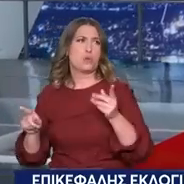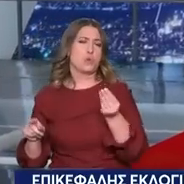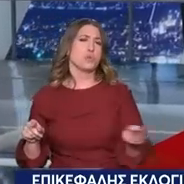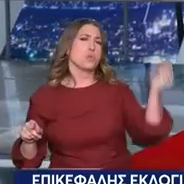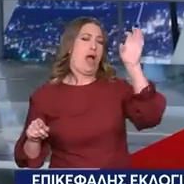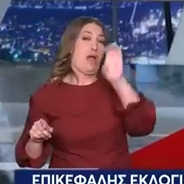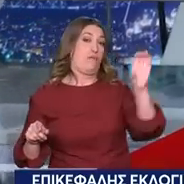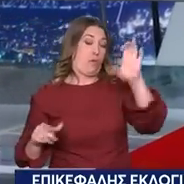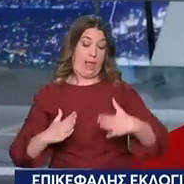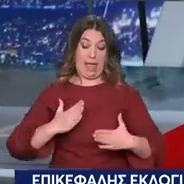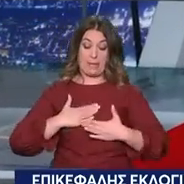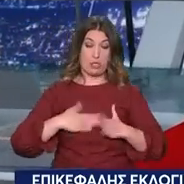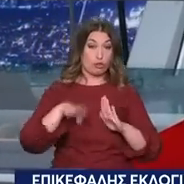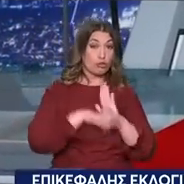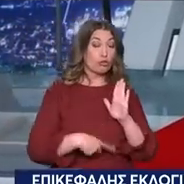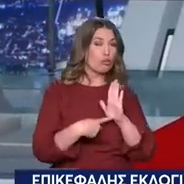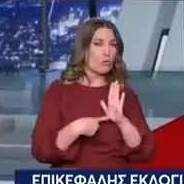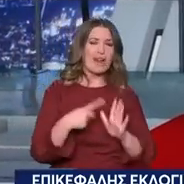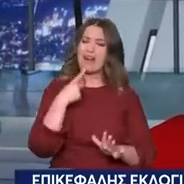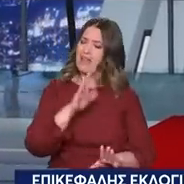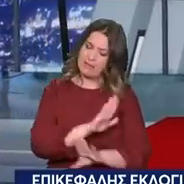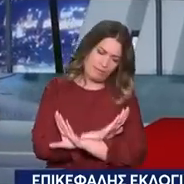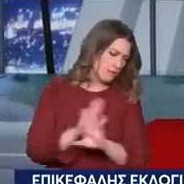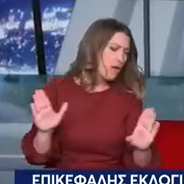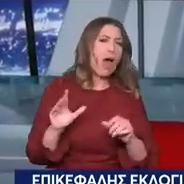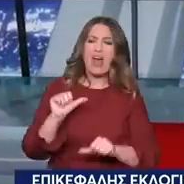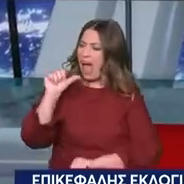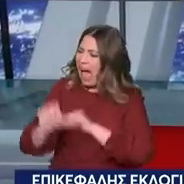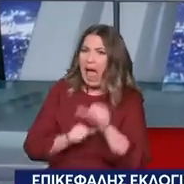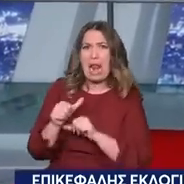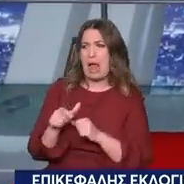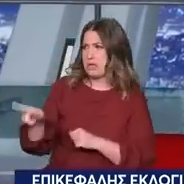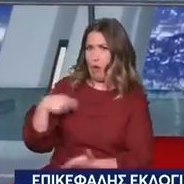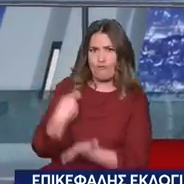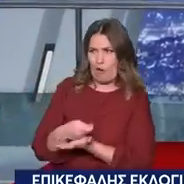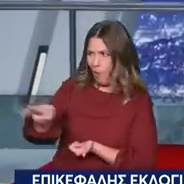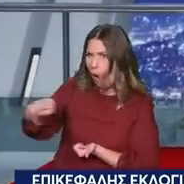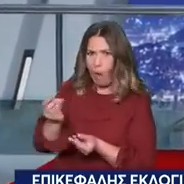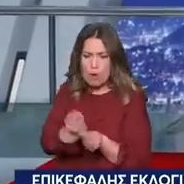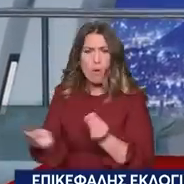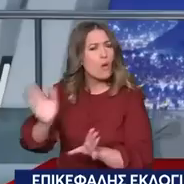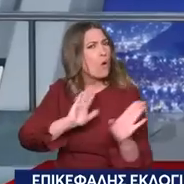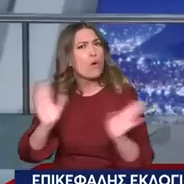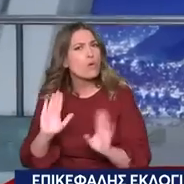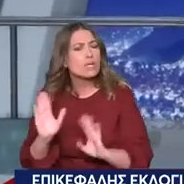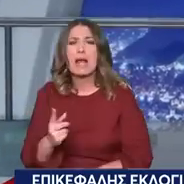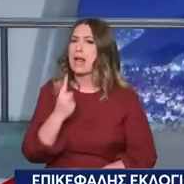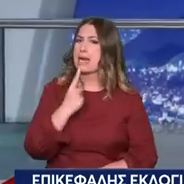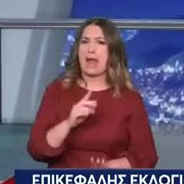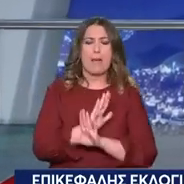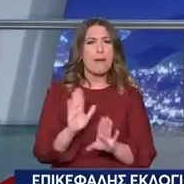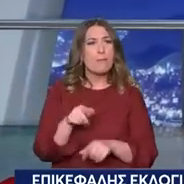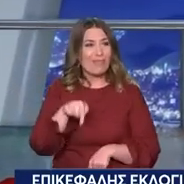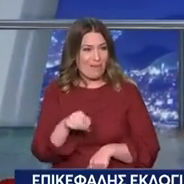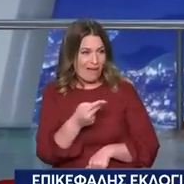πρόγραμμα, όπως έχει κατατεθεί, δεν έχει καμιά απολύτως μεταβολή όσον αφορά το ζήτημα αυτό. Τι λέμε όμως? Λέμε ότι ακριβώς λόγω της